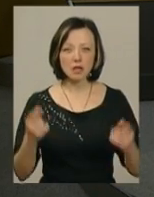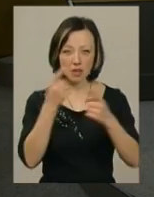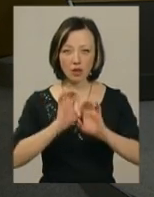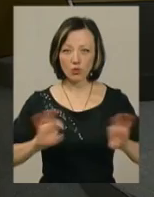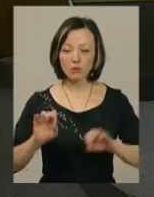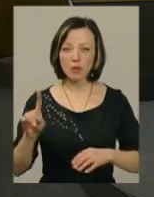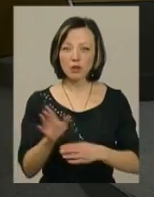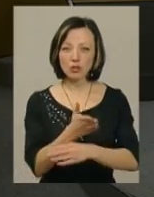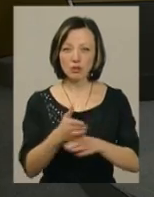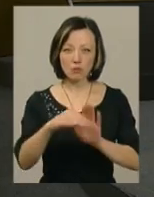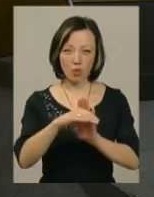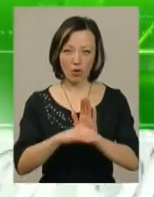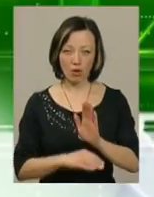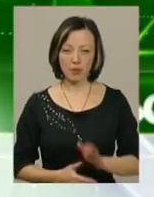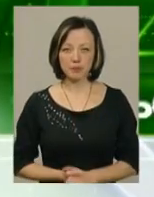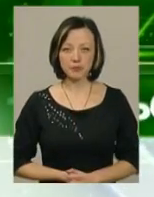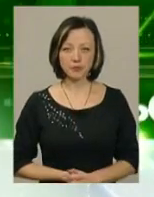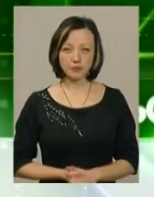першої частини програми.